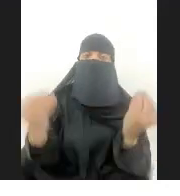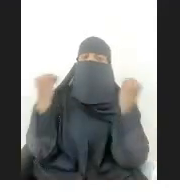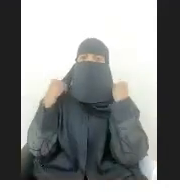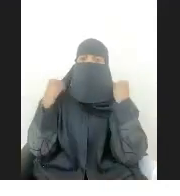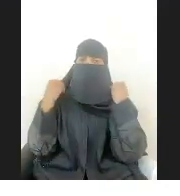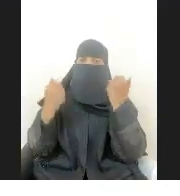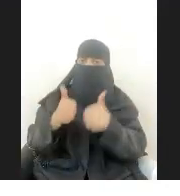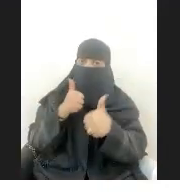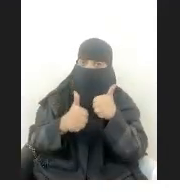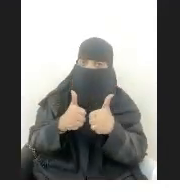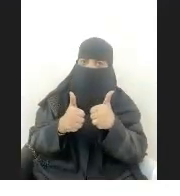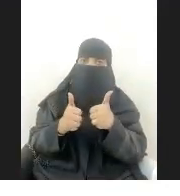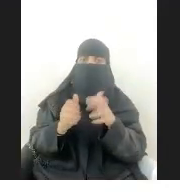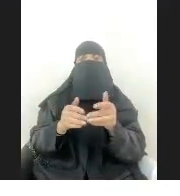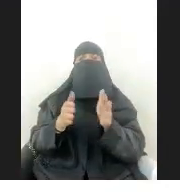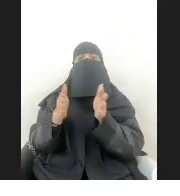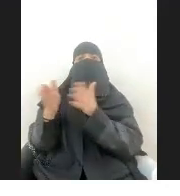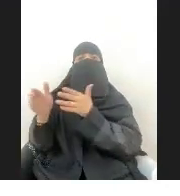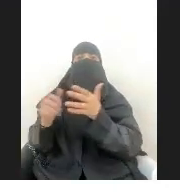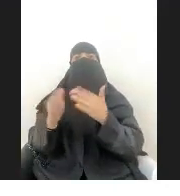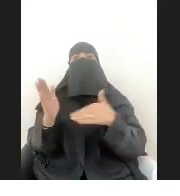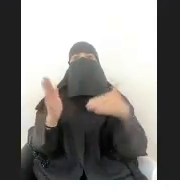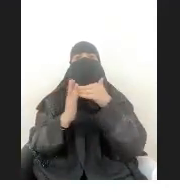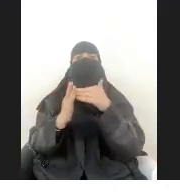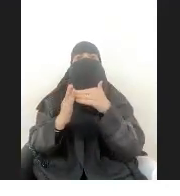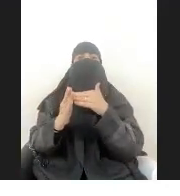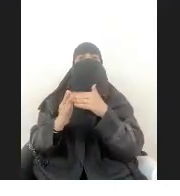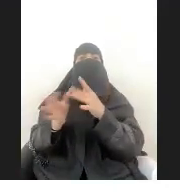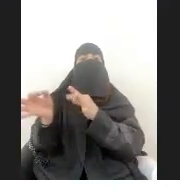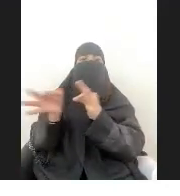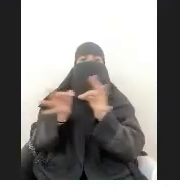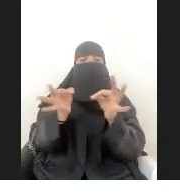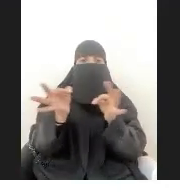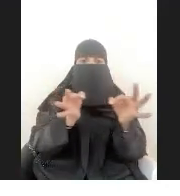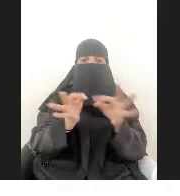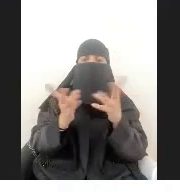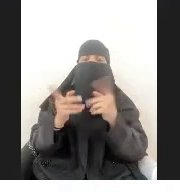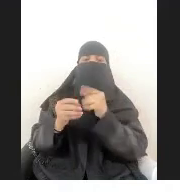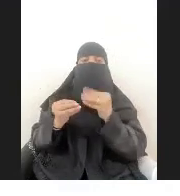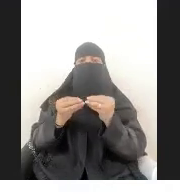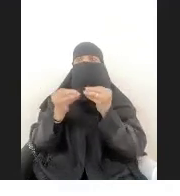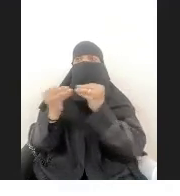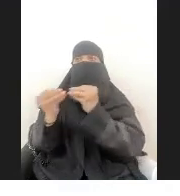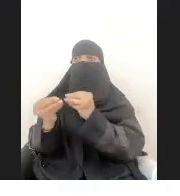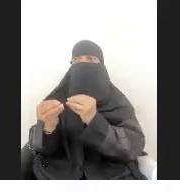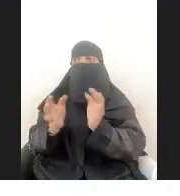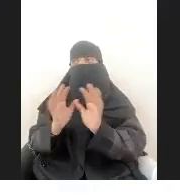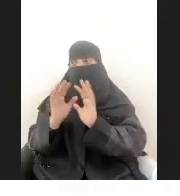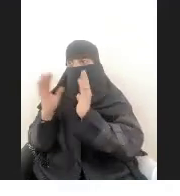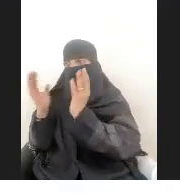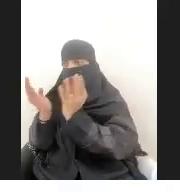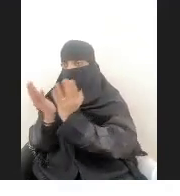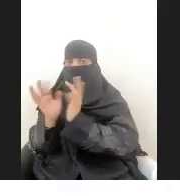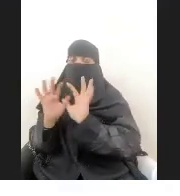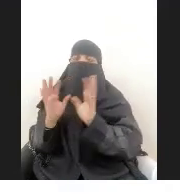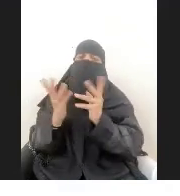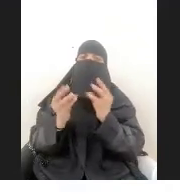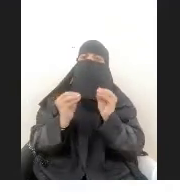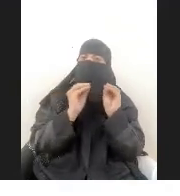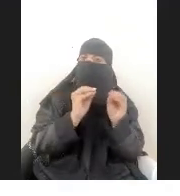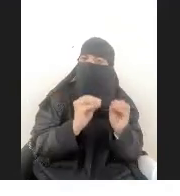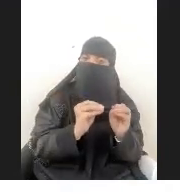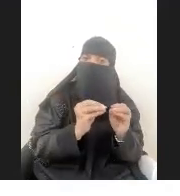وجها لوجه وإيش هيعطى عن بعد. هذا مثال لبلو برينت لوحدة من المواد كيف إنه هم